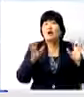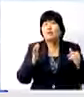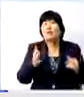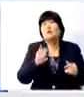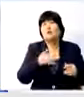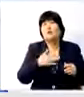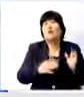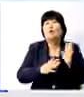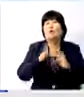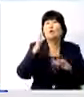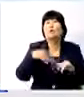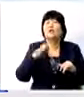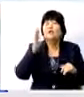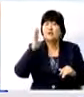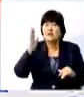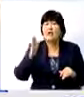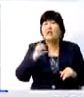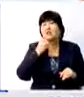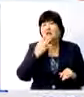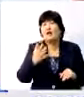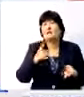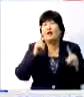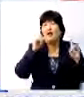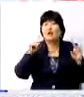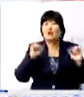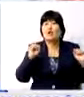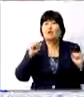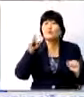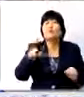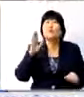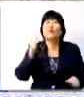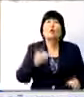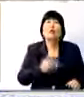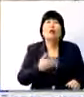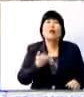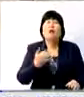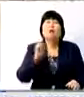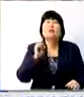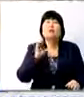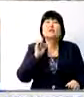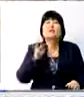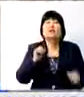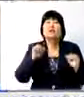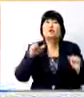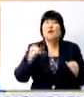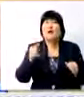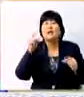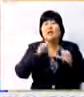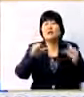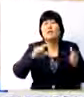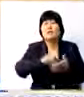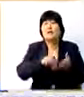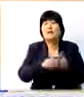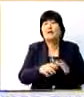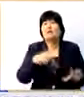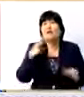Мен өскенде жақсы атақты спортшы болғым келеді. Ал бесараттық спортшылар әлі күнге дейін мектептің залында